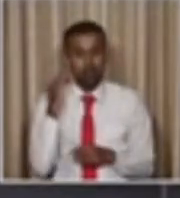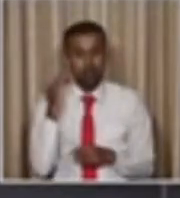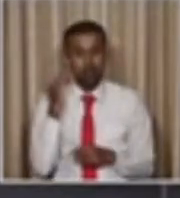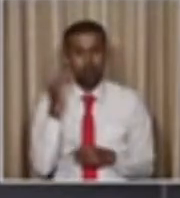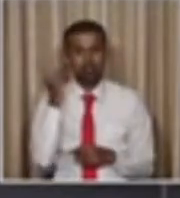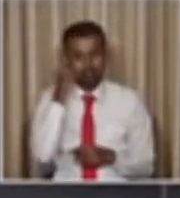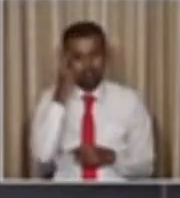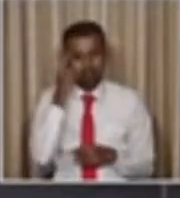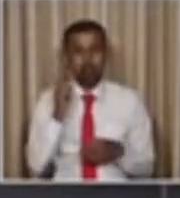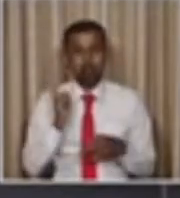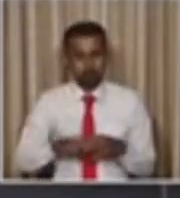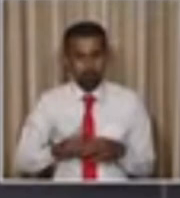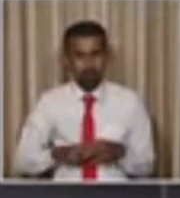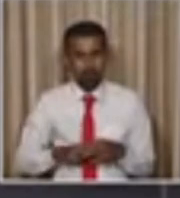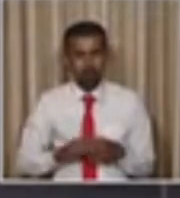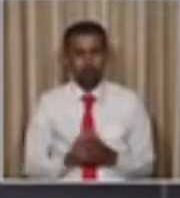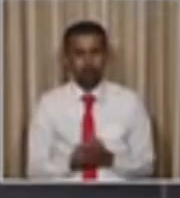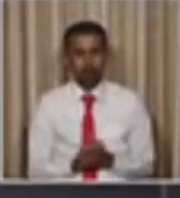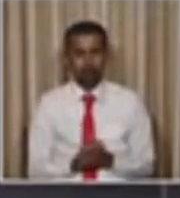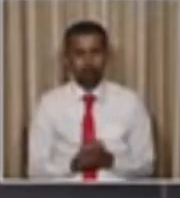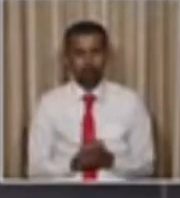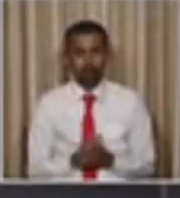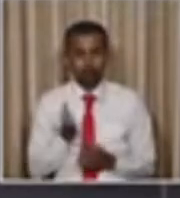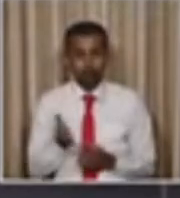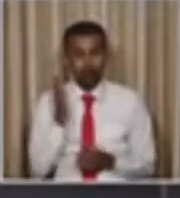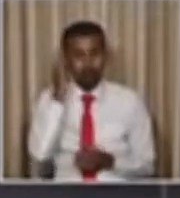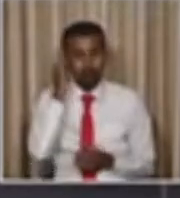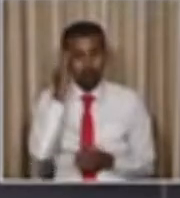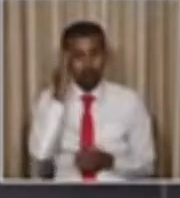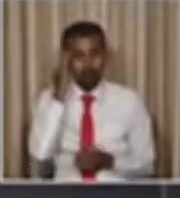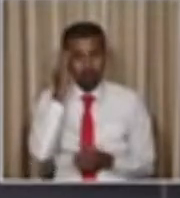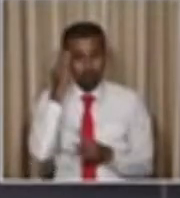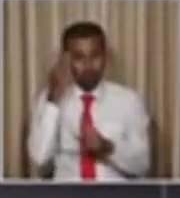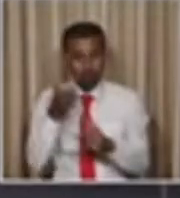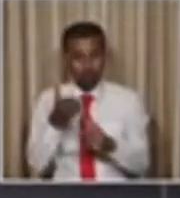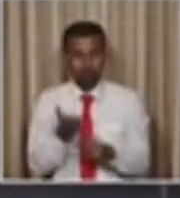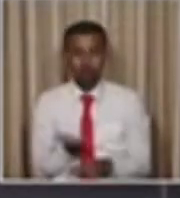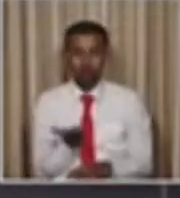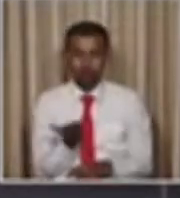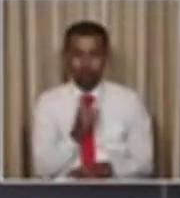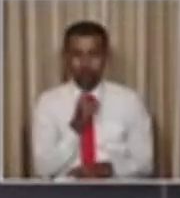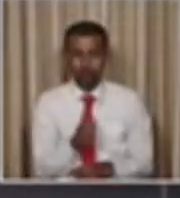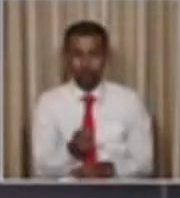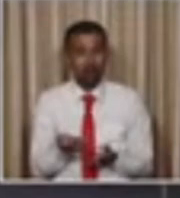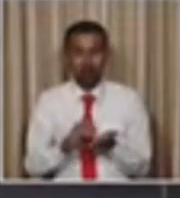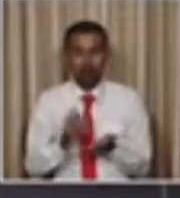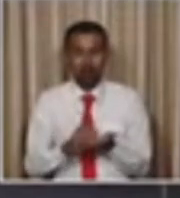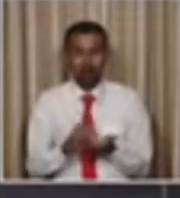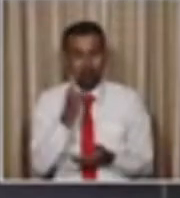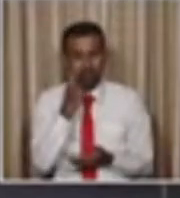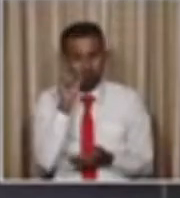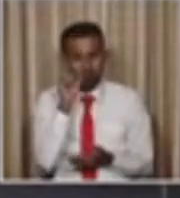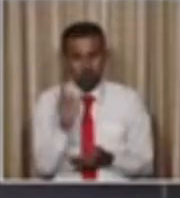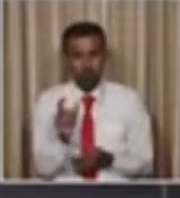දන්නවා මේ ප්‍රශ්න ඒ හින්දා මේ කාන්තාව වෙනුවෙන් මම ඉල්ලා සිටිනවා මේක ගැන නැවතත් හිතලා